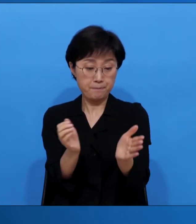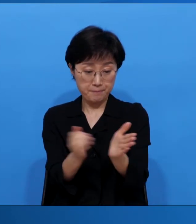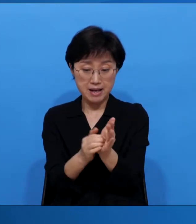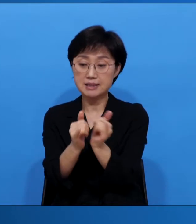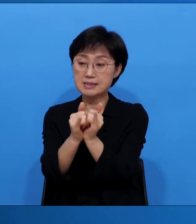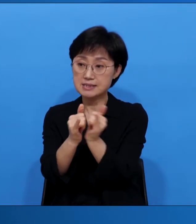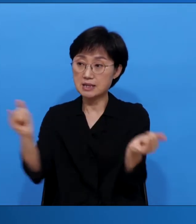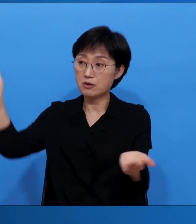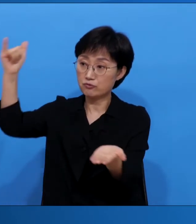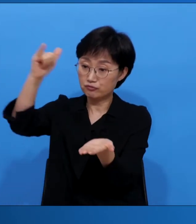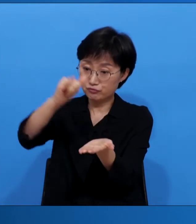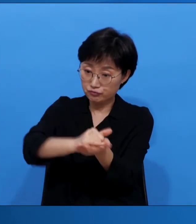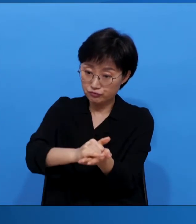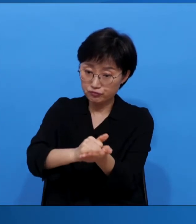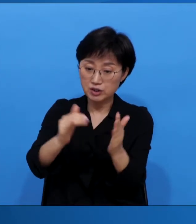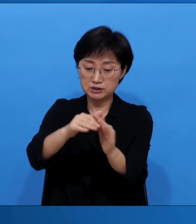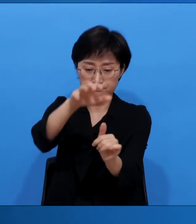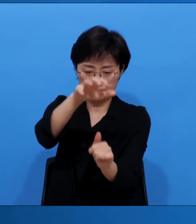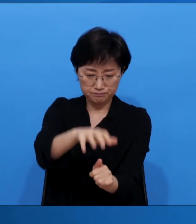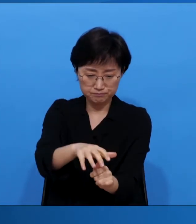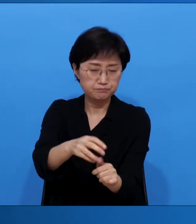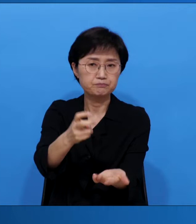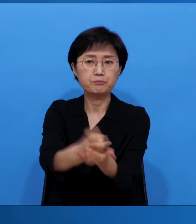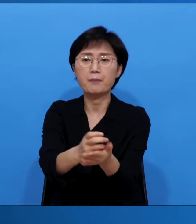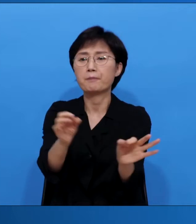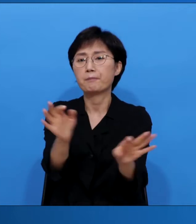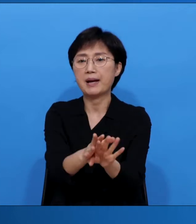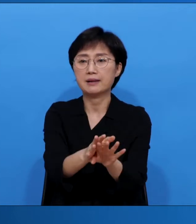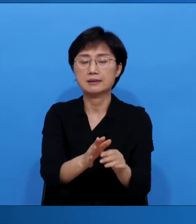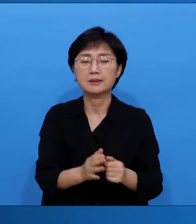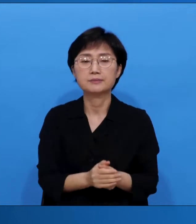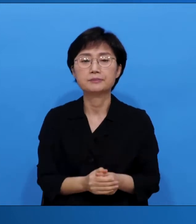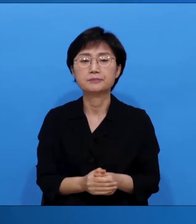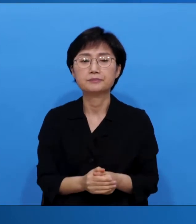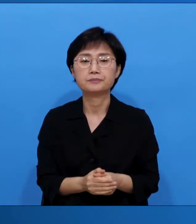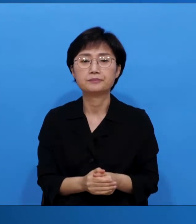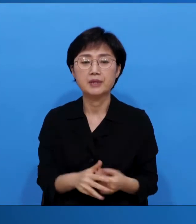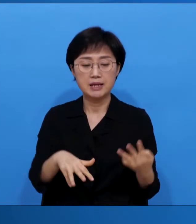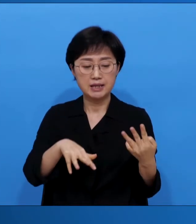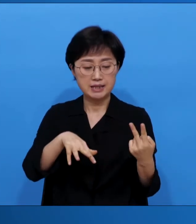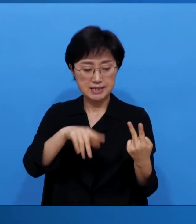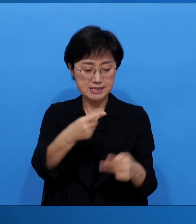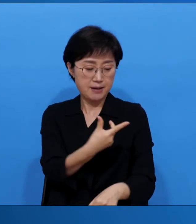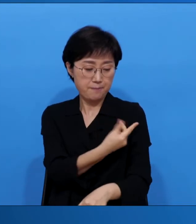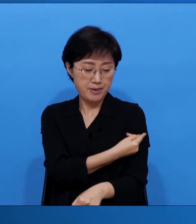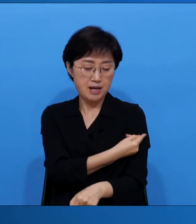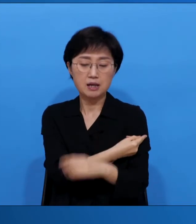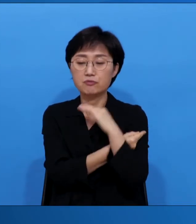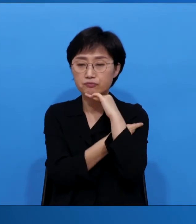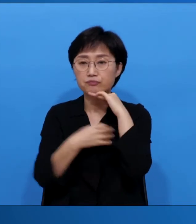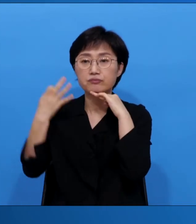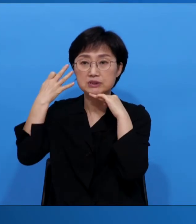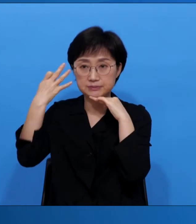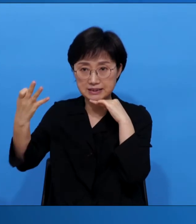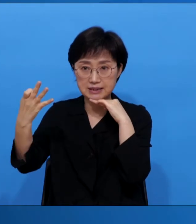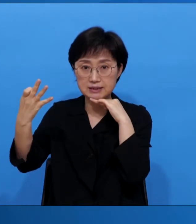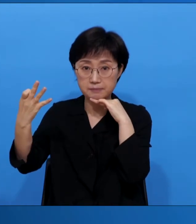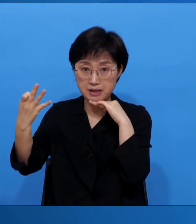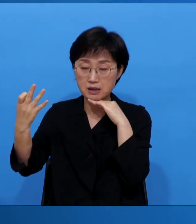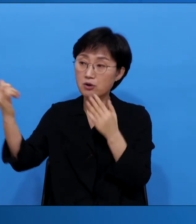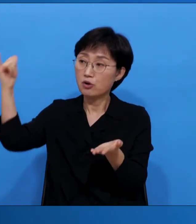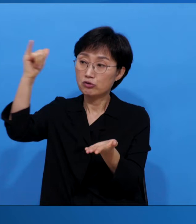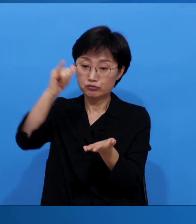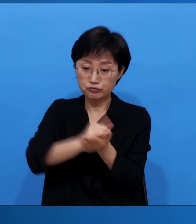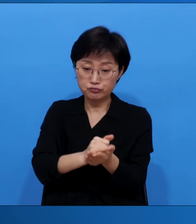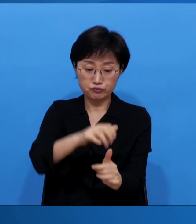해외 입국자의 자가격리를 면제한다고 밝혔습니다. 따라서 2차 접종 후 14일이 지난 사람은 7일 격리